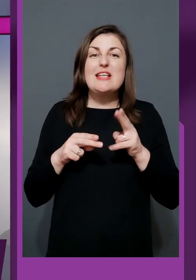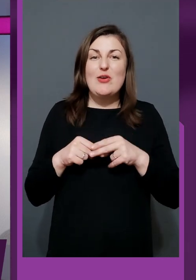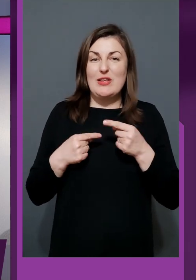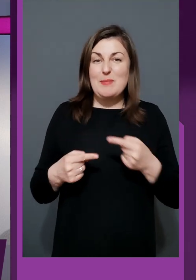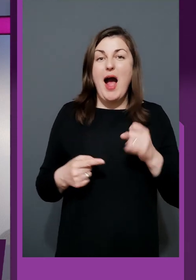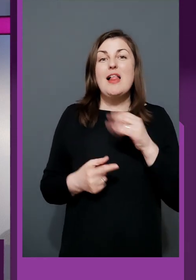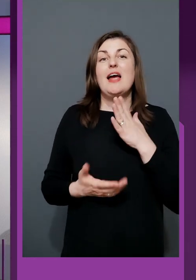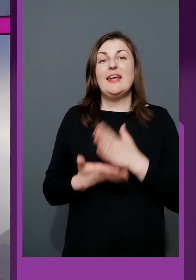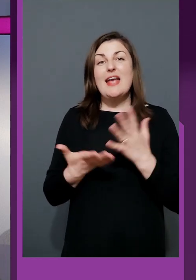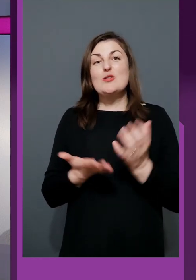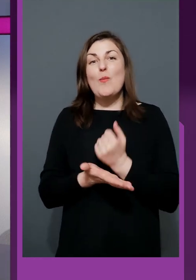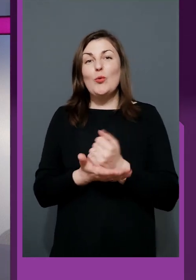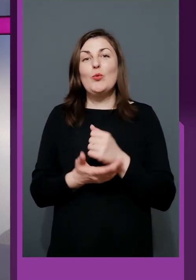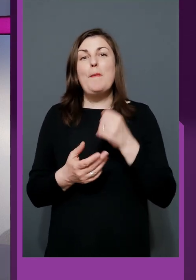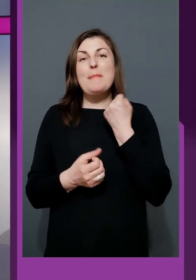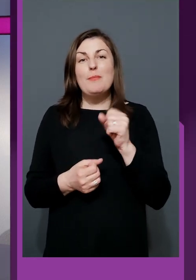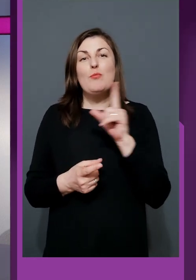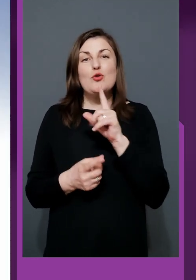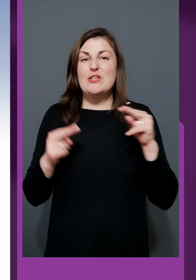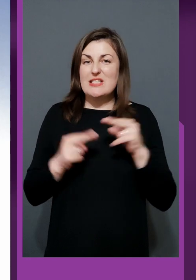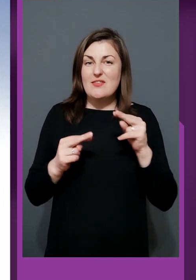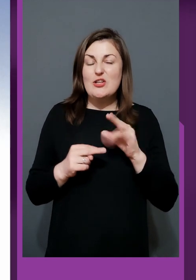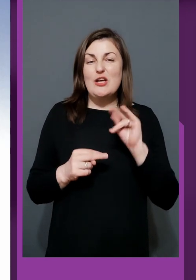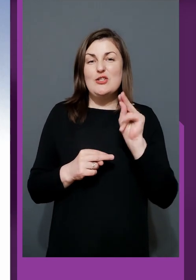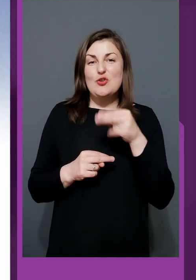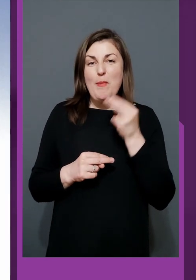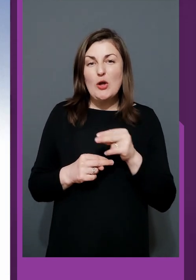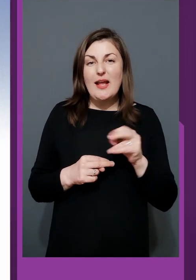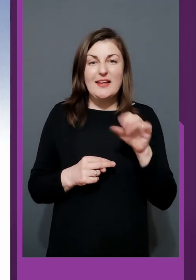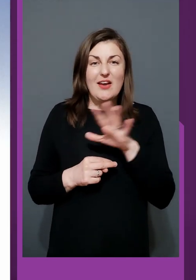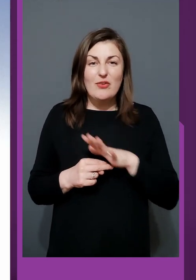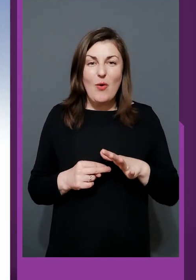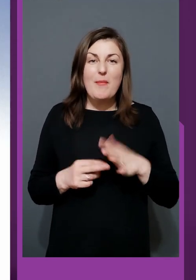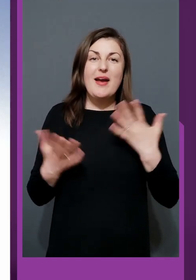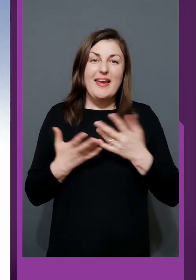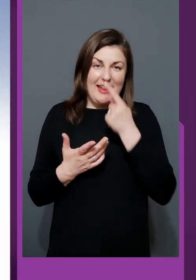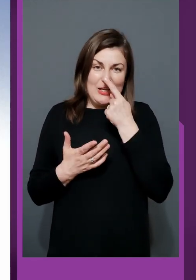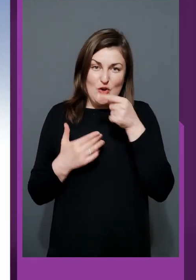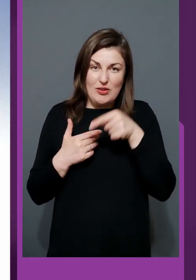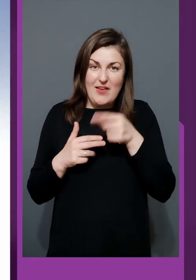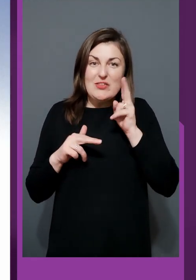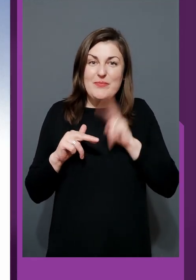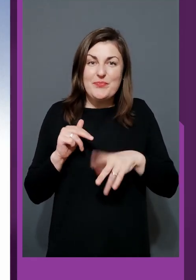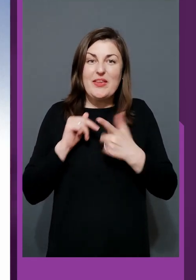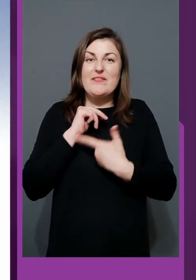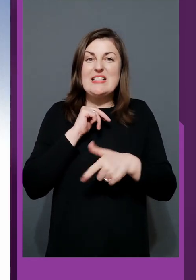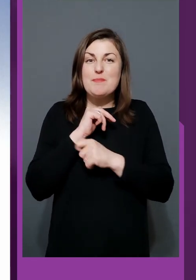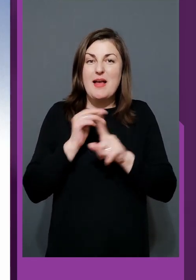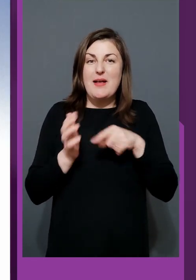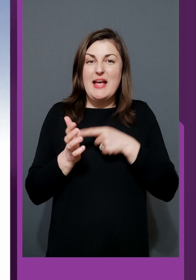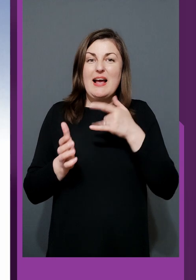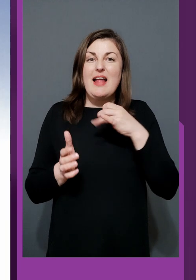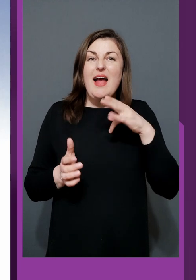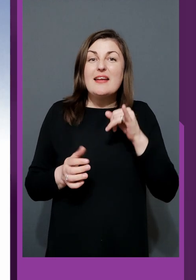дисципліною але є і здобутки і Перемоги про що свідчить і Чемпіонат Європи який нещодавно завершився в іспанській